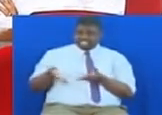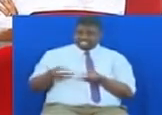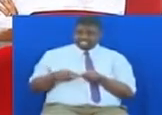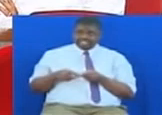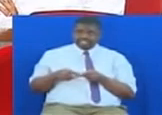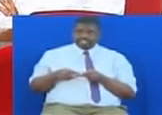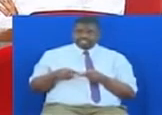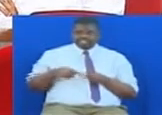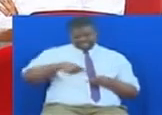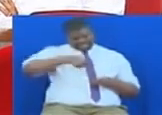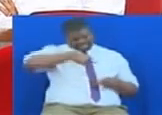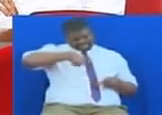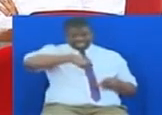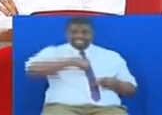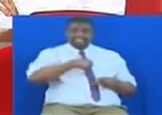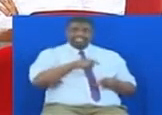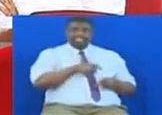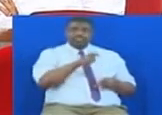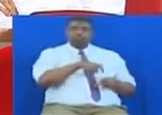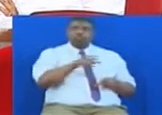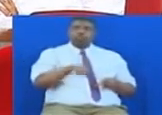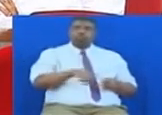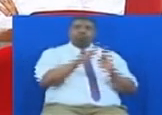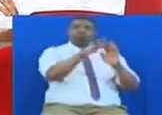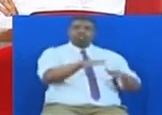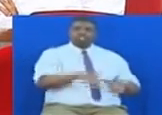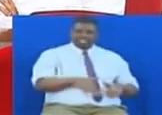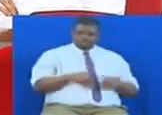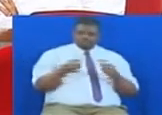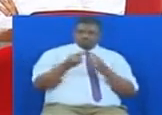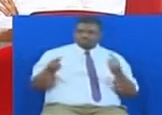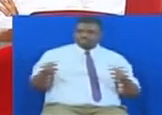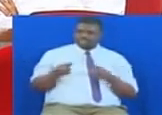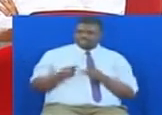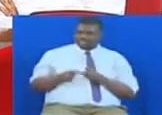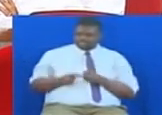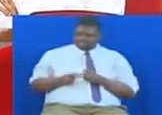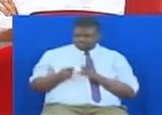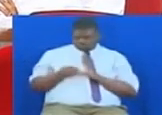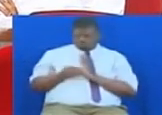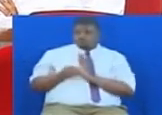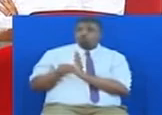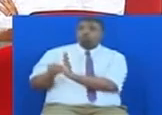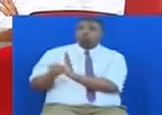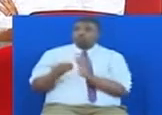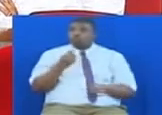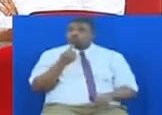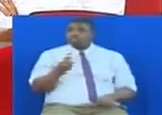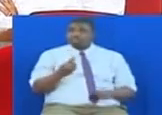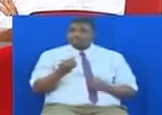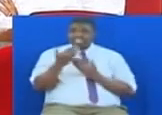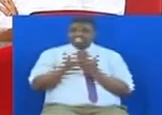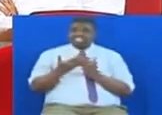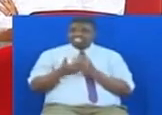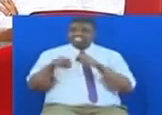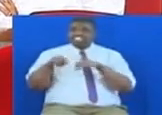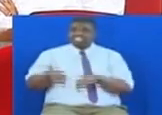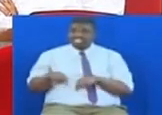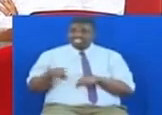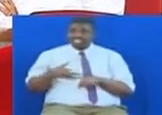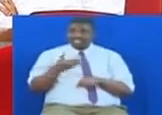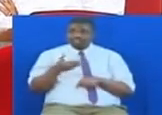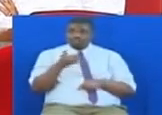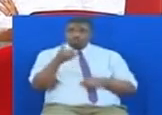sisi wabunge wa upinzani ndio tulikuwa tunaongoza kusema nchi hii inapaswa